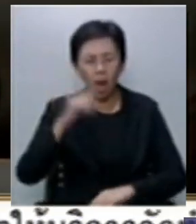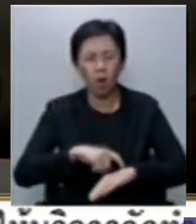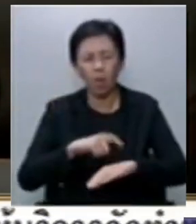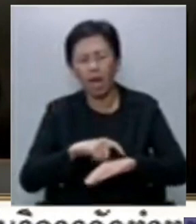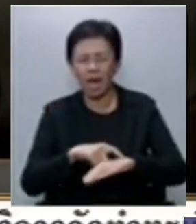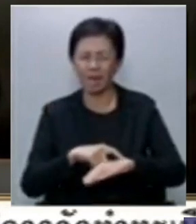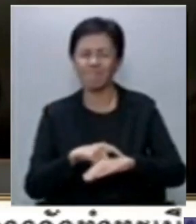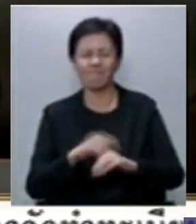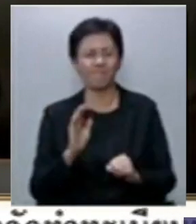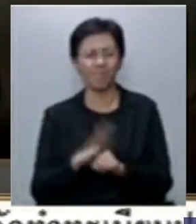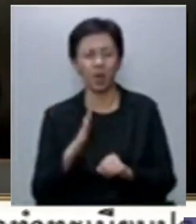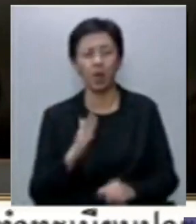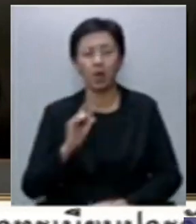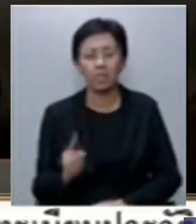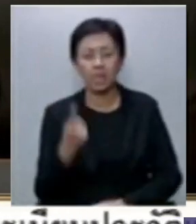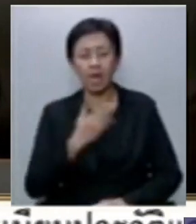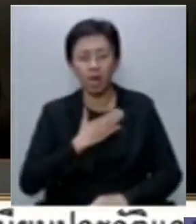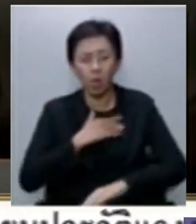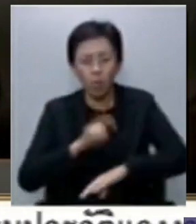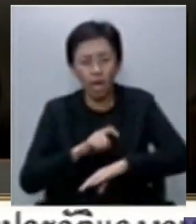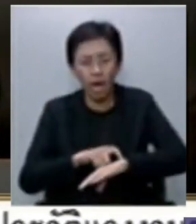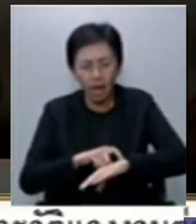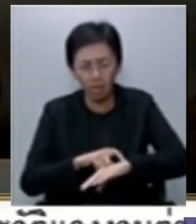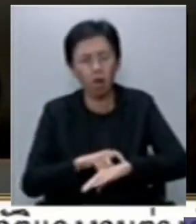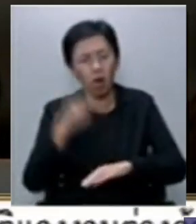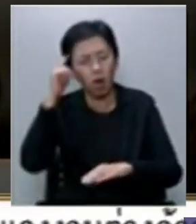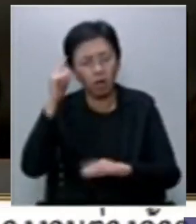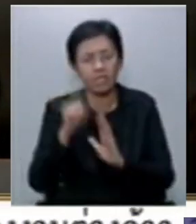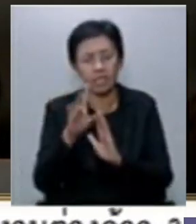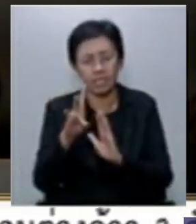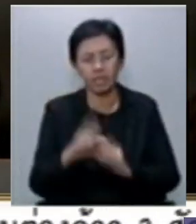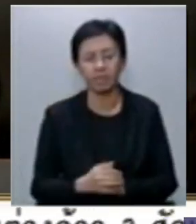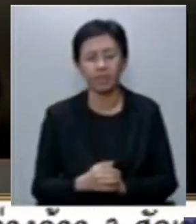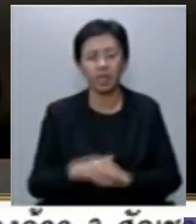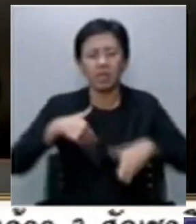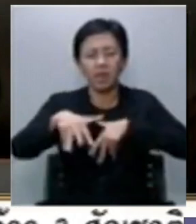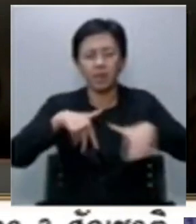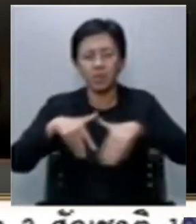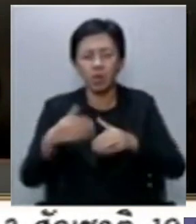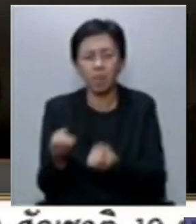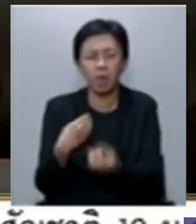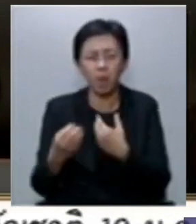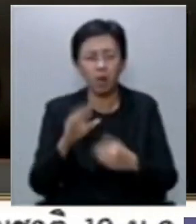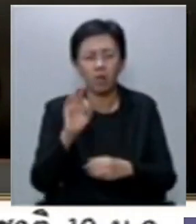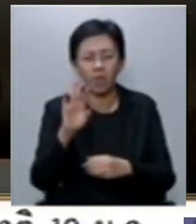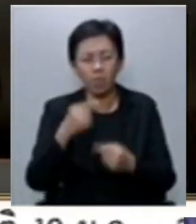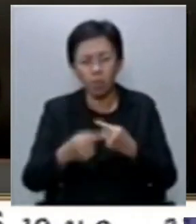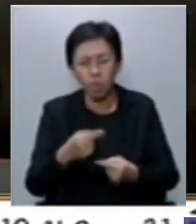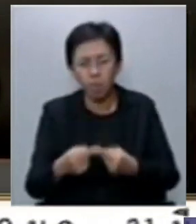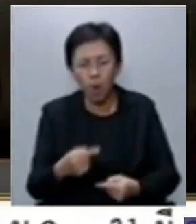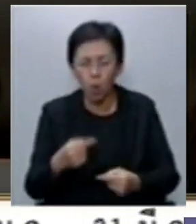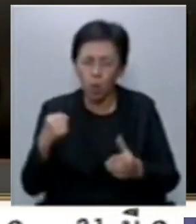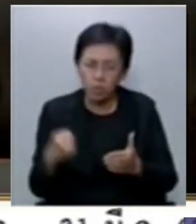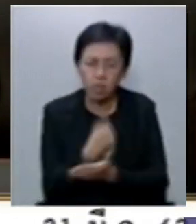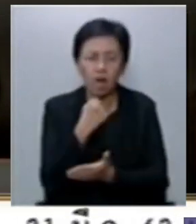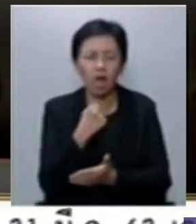ที่เพราะเรียนว่าตอนแรกเนี่ยพวกเราเนี่ยเตรียมเวลาไว้ไม่ทราบว่าเป็นที่7นาทีครับท่านประธานแล้วประชาชนเนี่ยก็คอมเมนต์ใน Facebookนะครับว่าเสียดายม